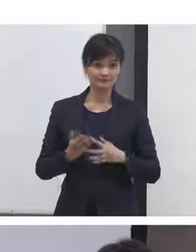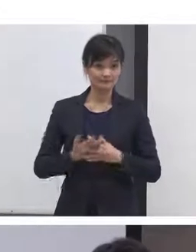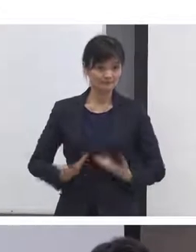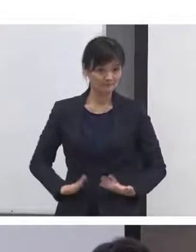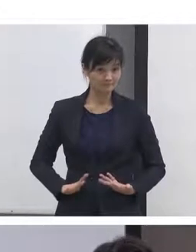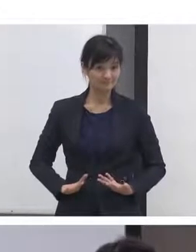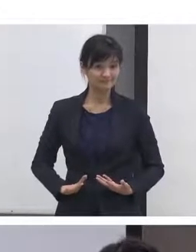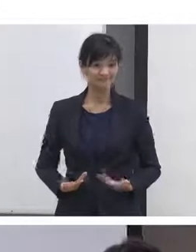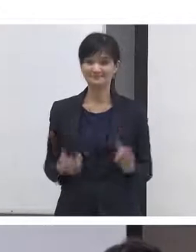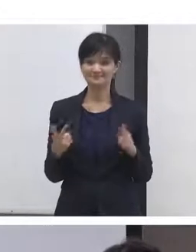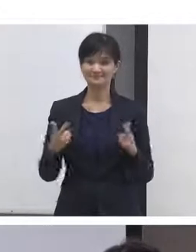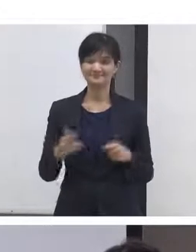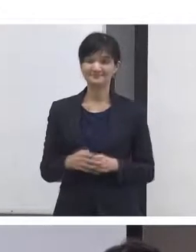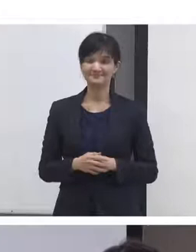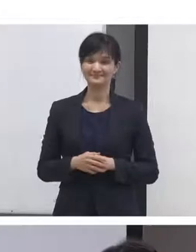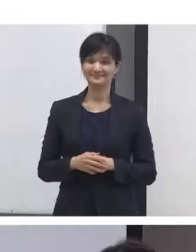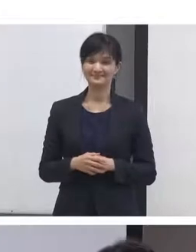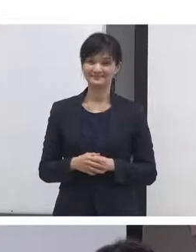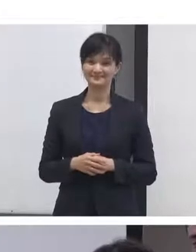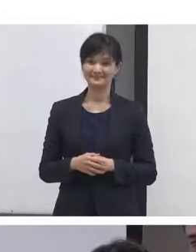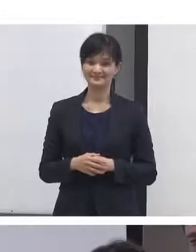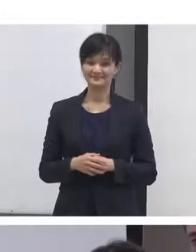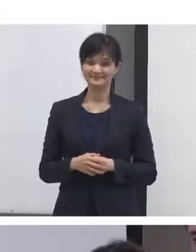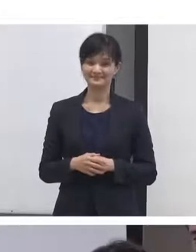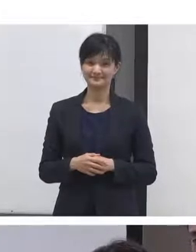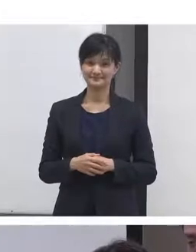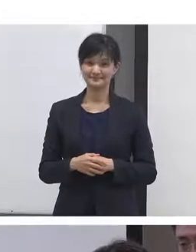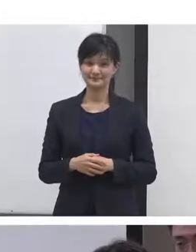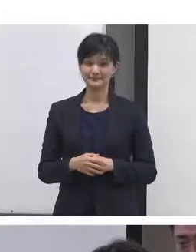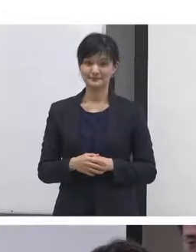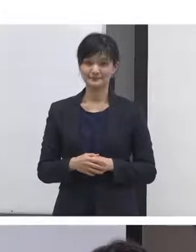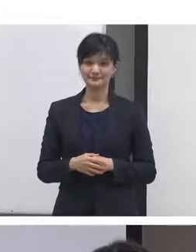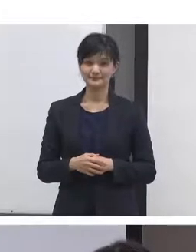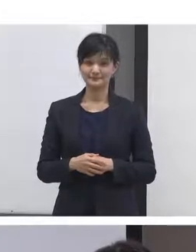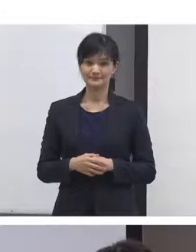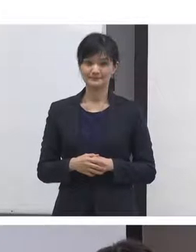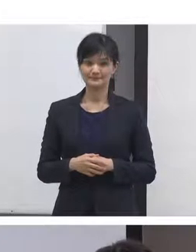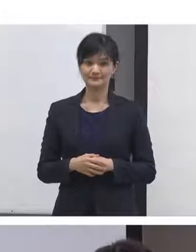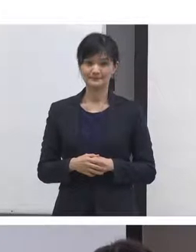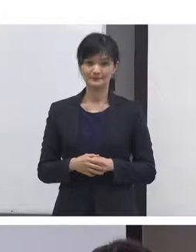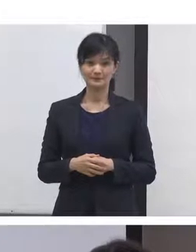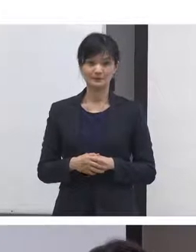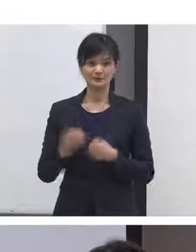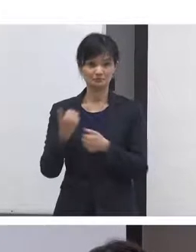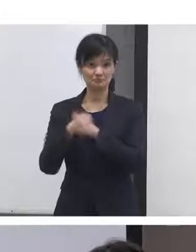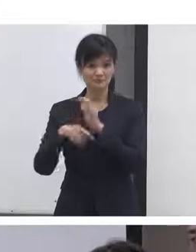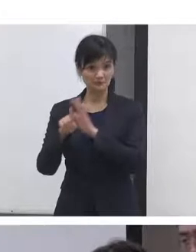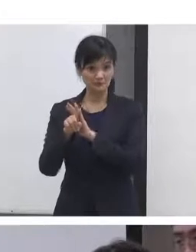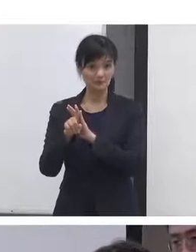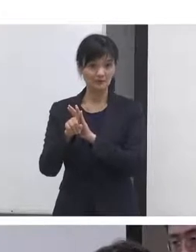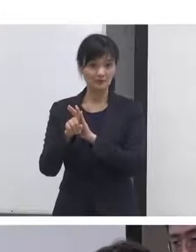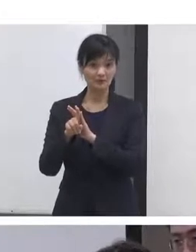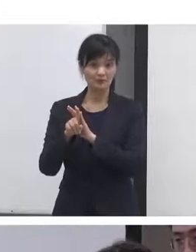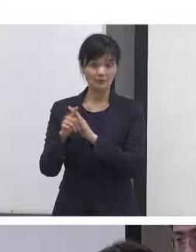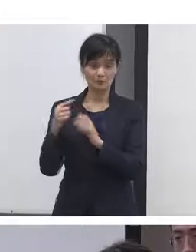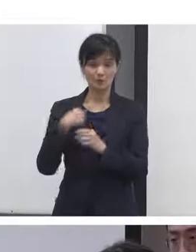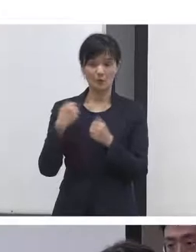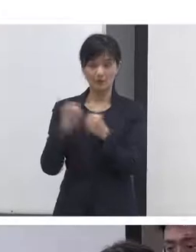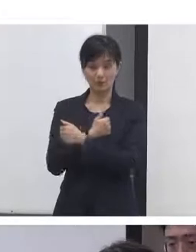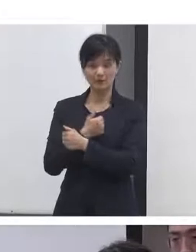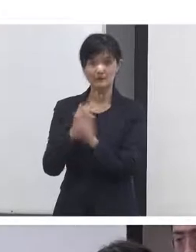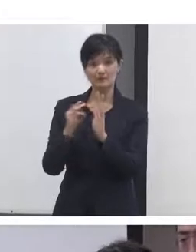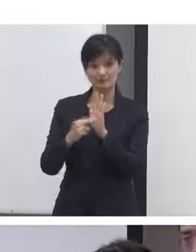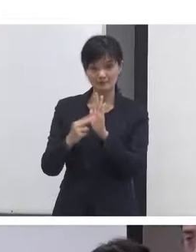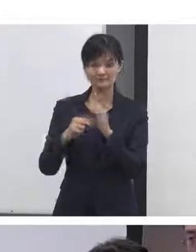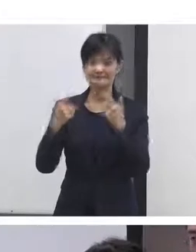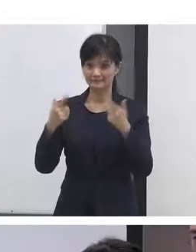没有，你赶快继续。 就是呢，被别人我是说我不是要帮那个代表 GMV 的人讲话，而是要帮那个其他